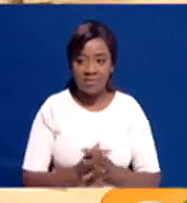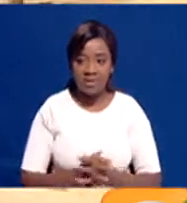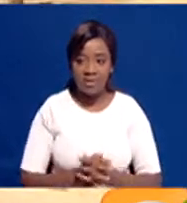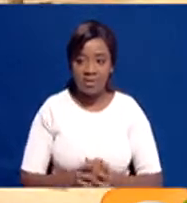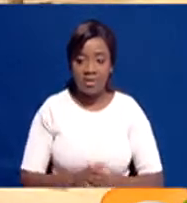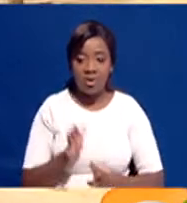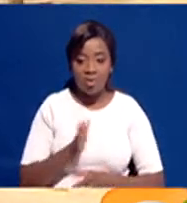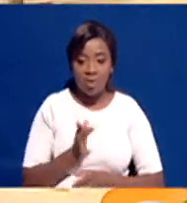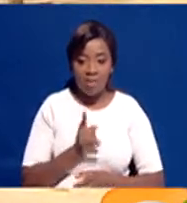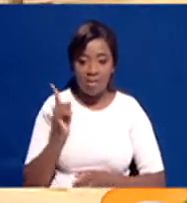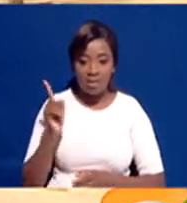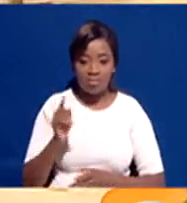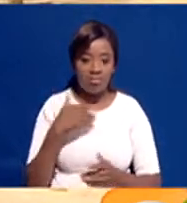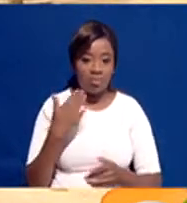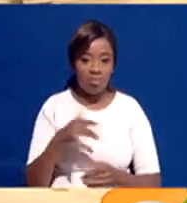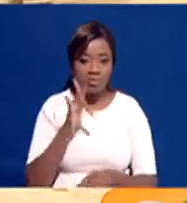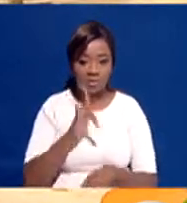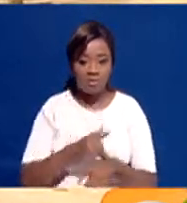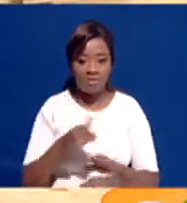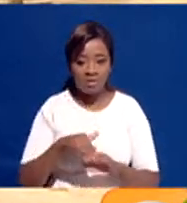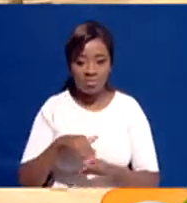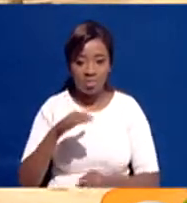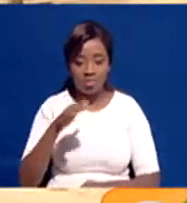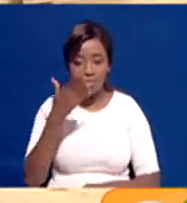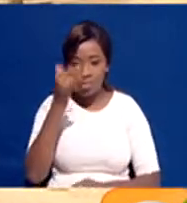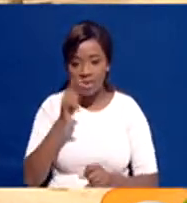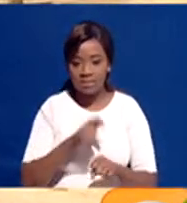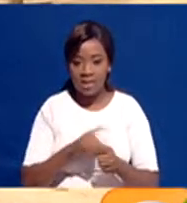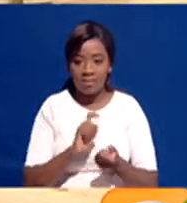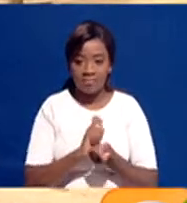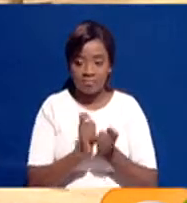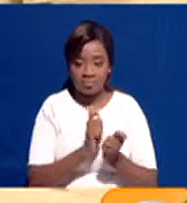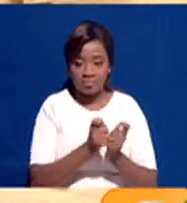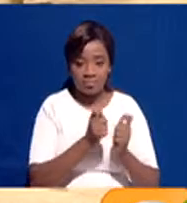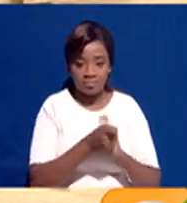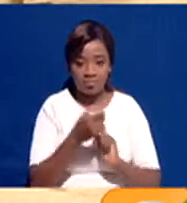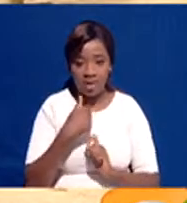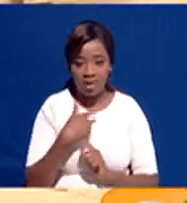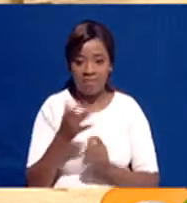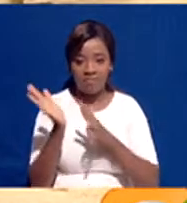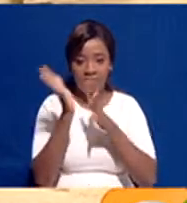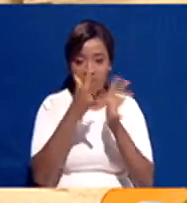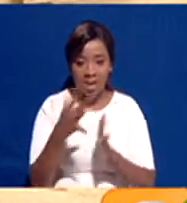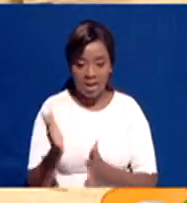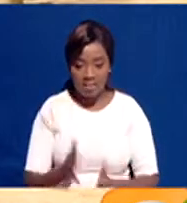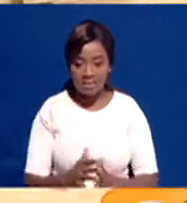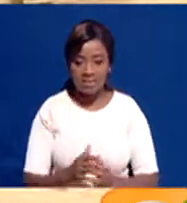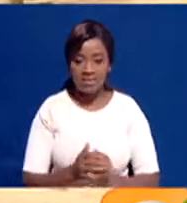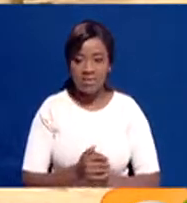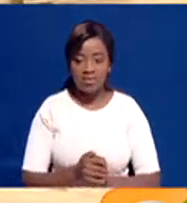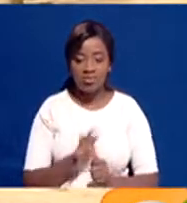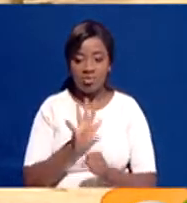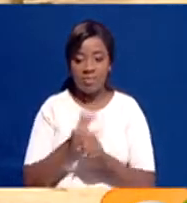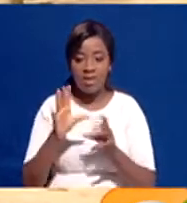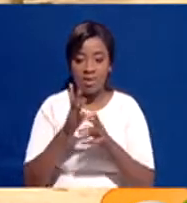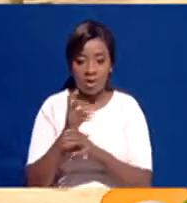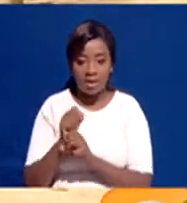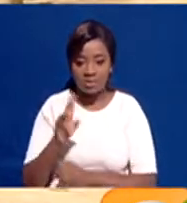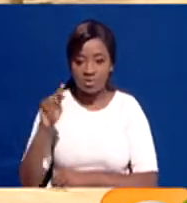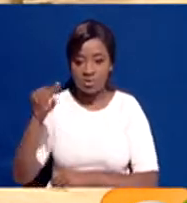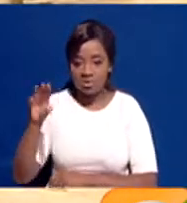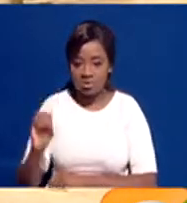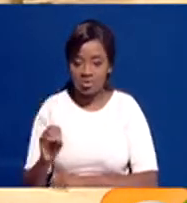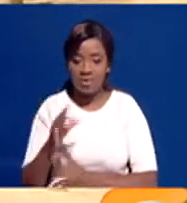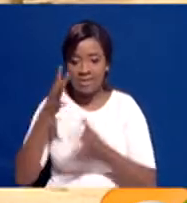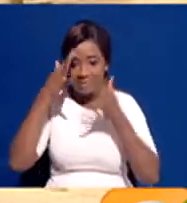wamekuwa waathirika wakubwa pindi kunapokuwa na mabadiliko ya tabia ya nchi, hali iliyopelekea mashirika ya kibinafsi kuingilia